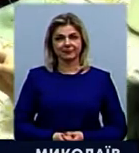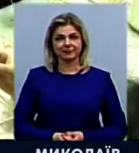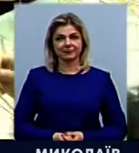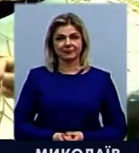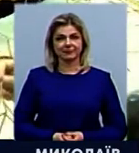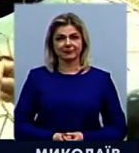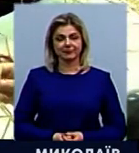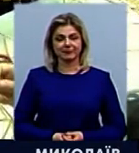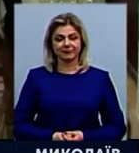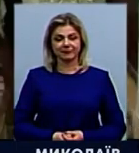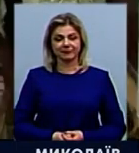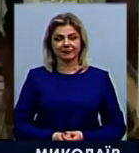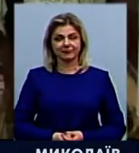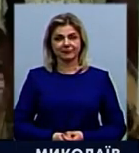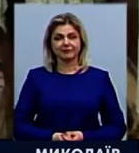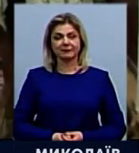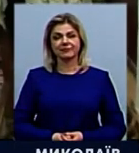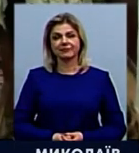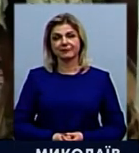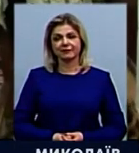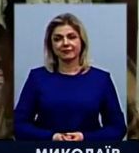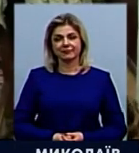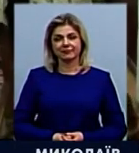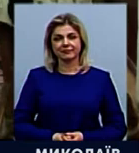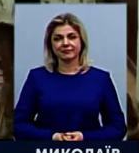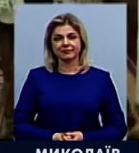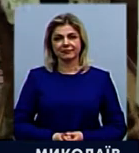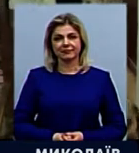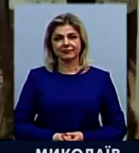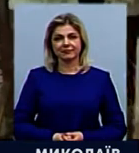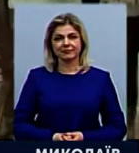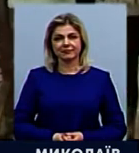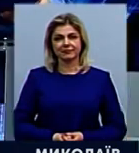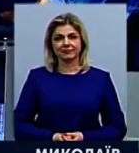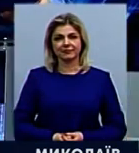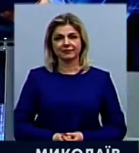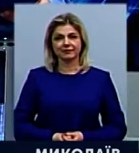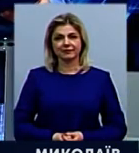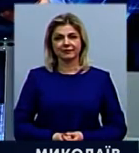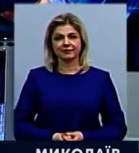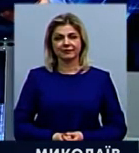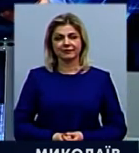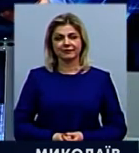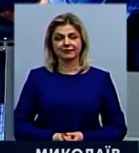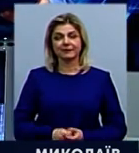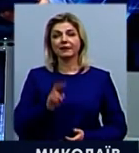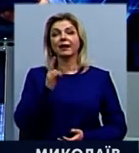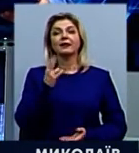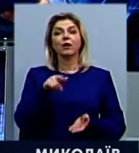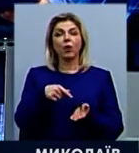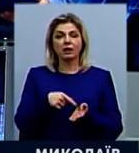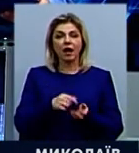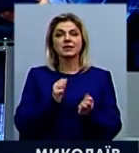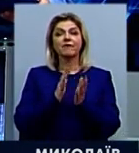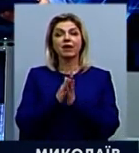павука. Світлана Кльосова, Юрій Руденко, телевізійні новини Миколаївщини. У Миколаєві у